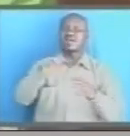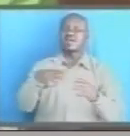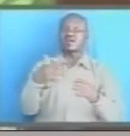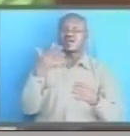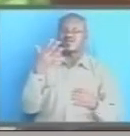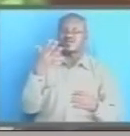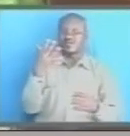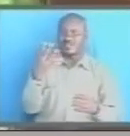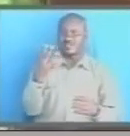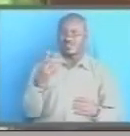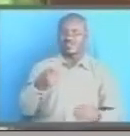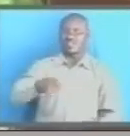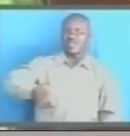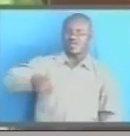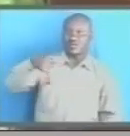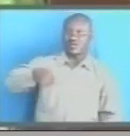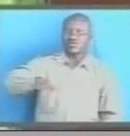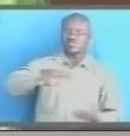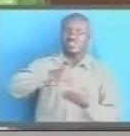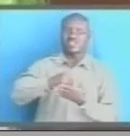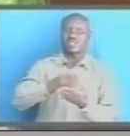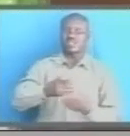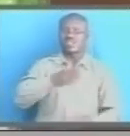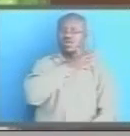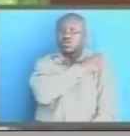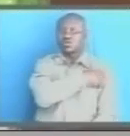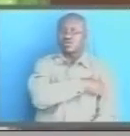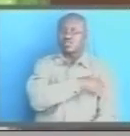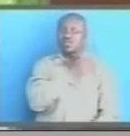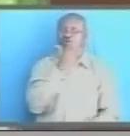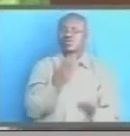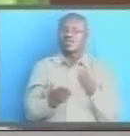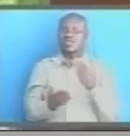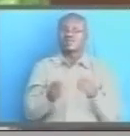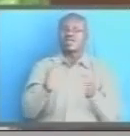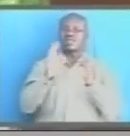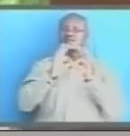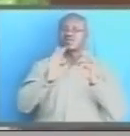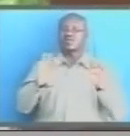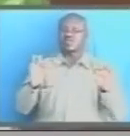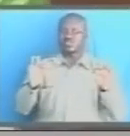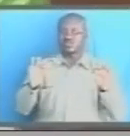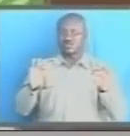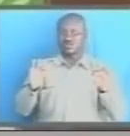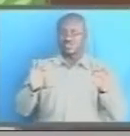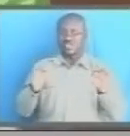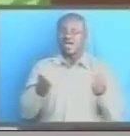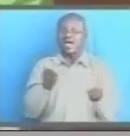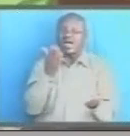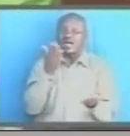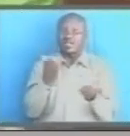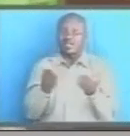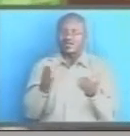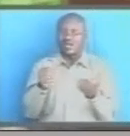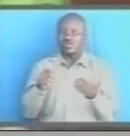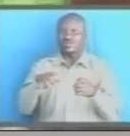Zamani lakini napongeza idara Kuu ya utumishi kwa namna ambavyo wamefanya maboresho kupitia ilwon walau sasa lakini kwa Kweli